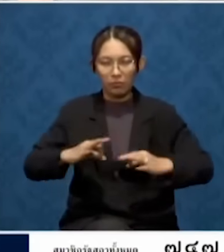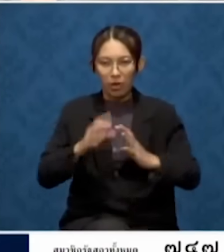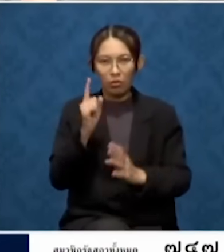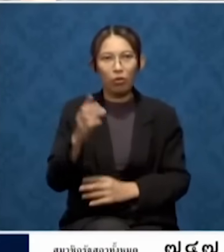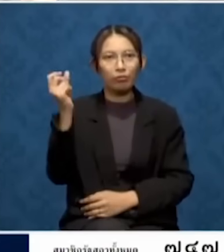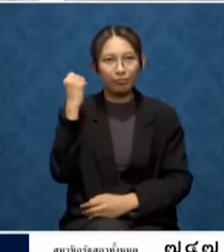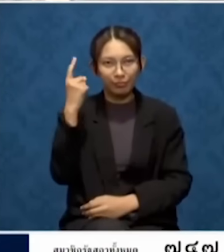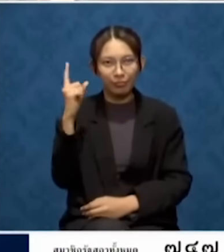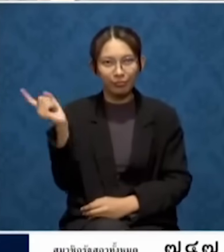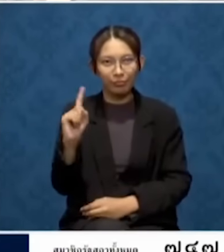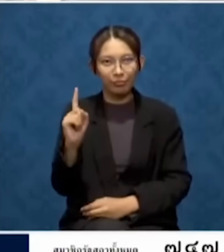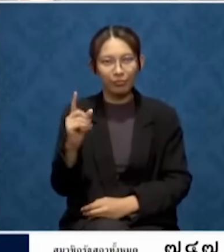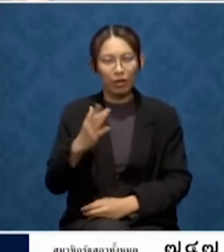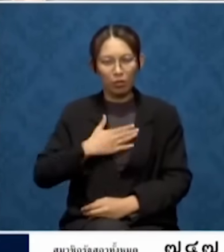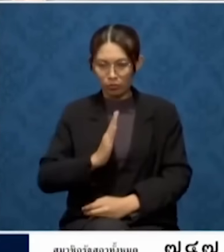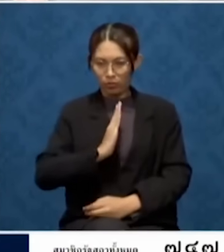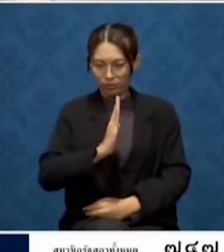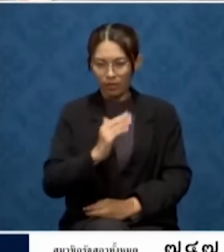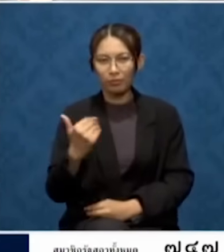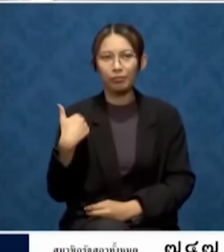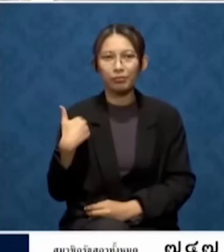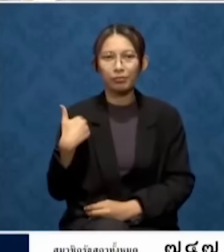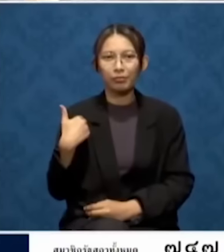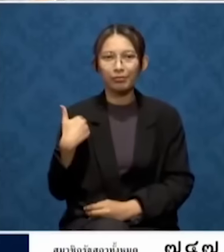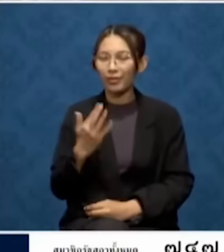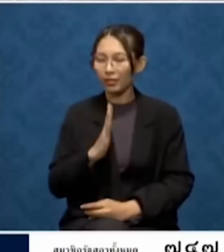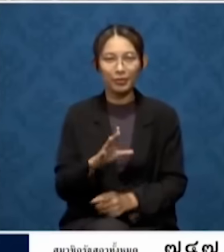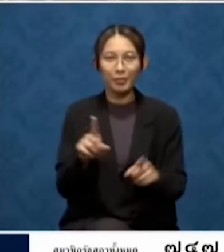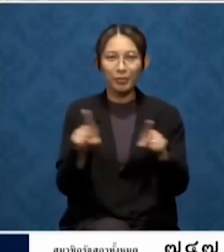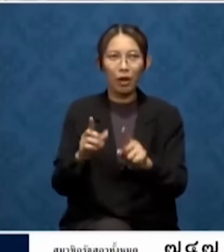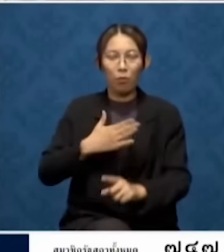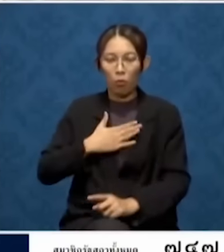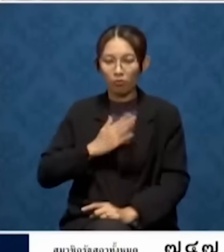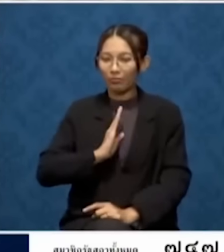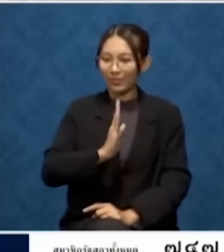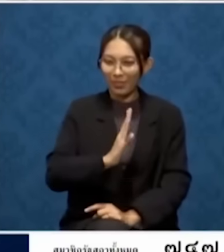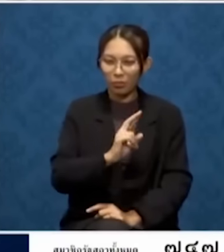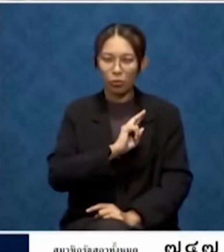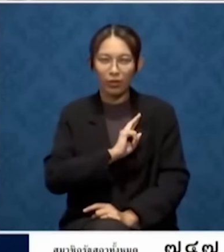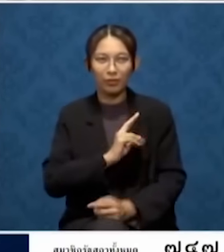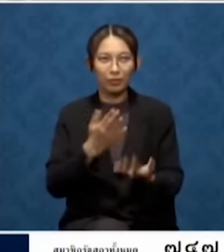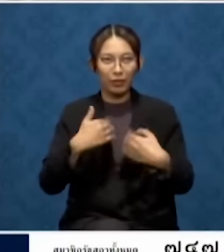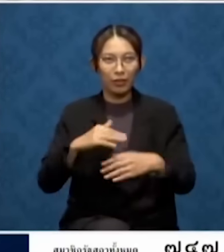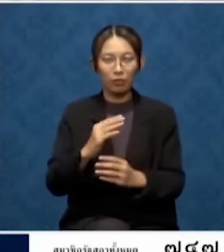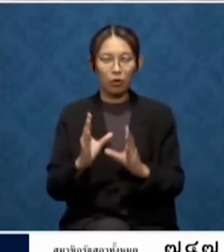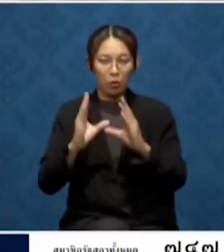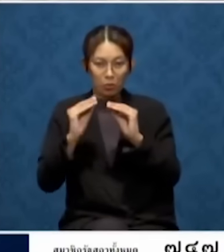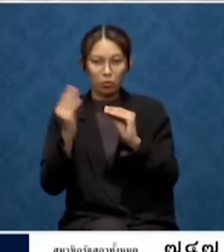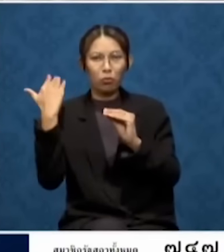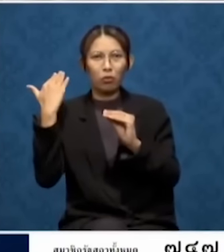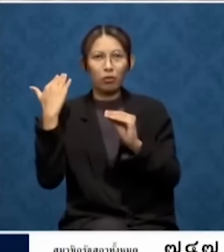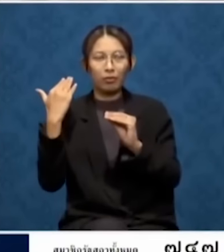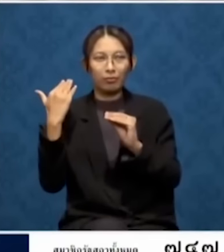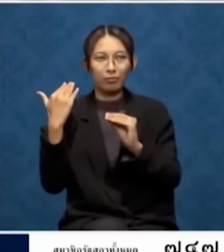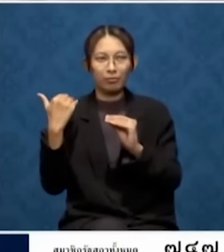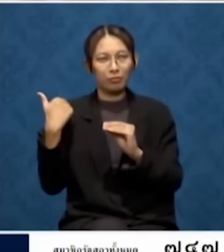ครับเราต้องมีความซื่อสัตย์ต่อตัวเองซึ่งกันและกันผมซื่อสัตย์ต่อตัวเองแล้วคุณธีรชัยก็นั่งประชุมในวันนั้นก็